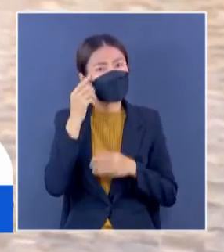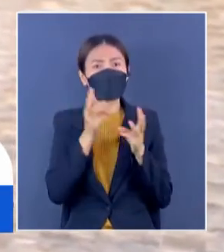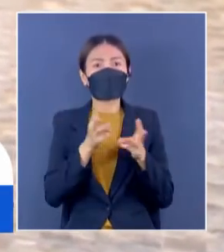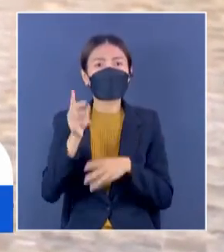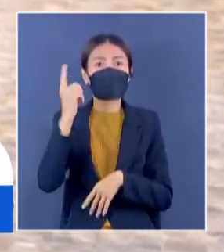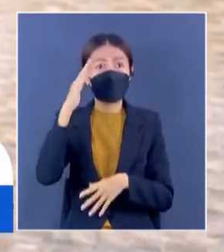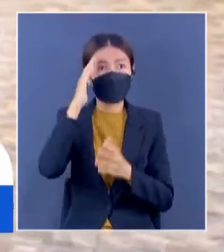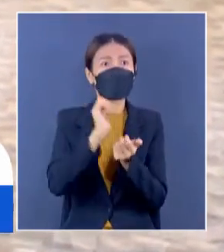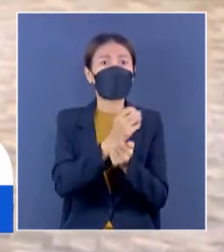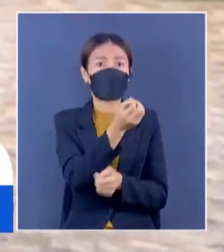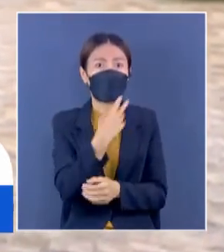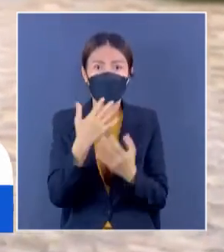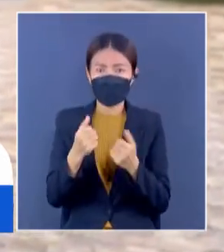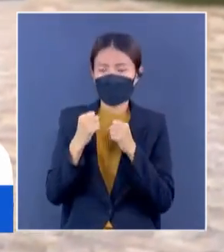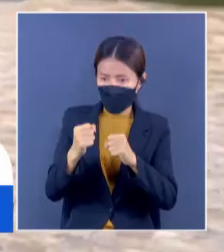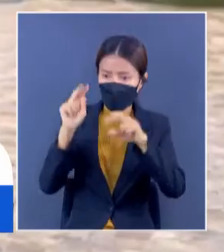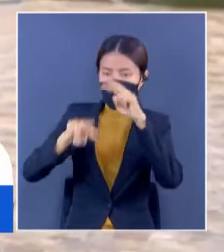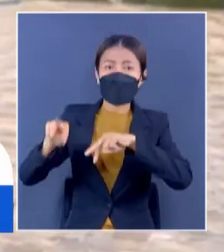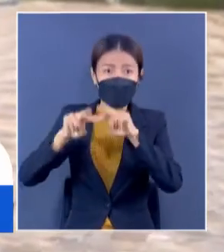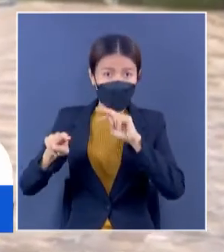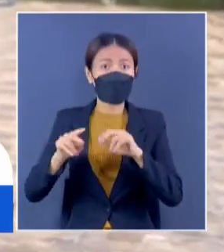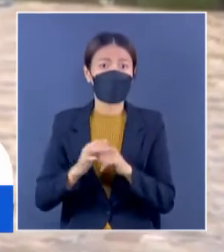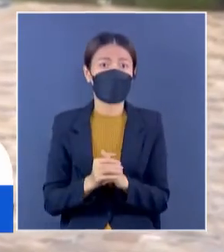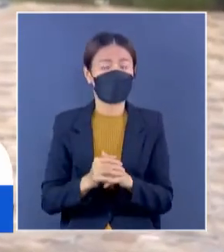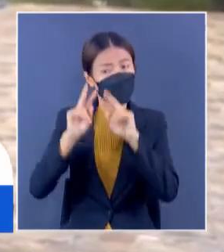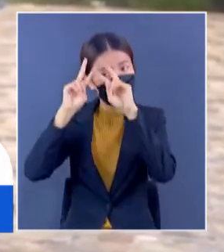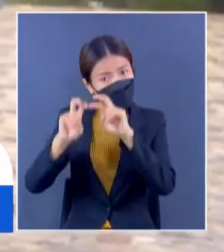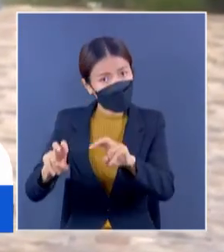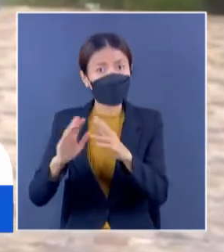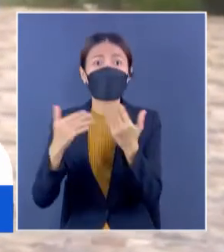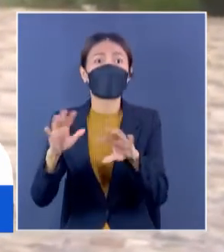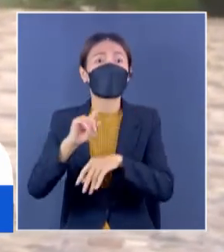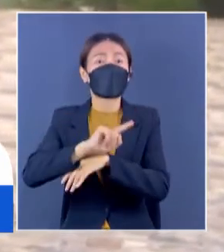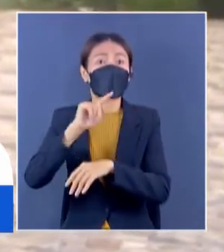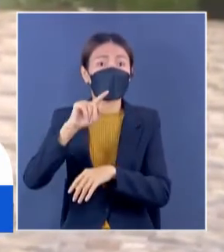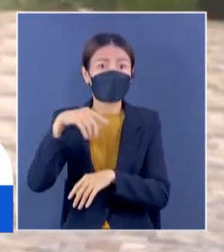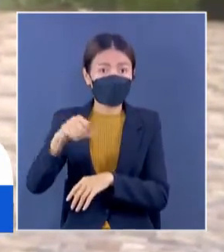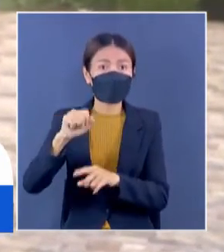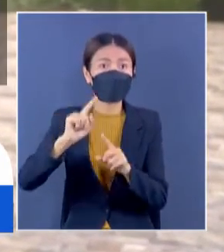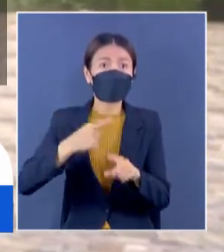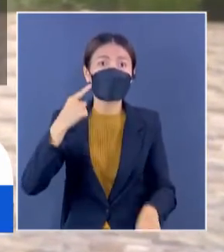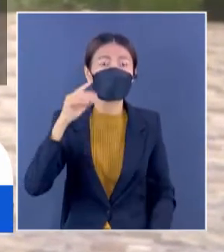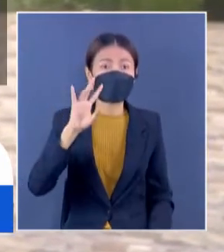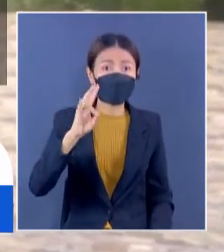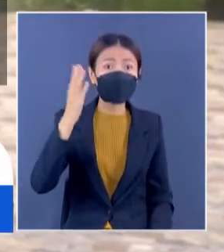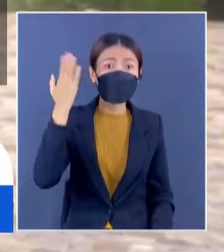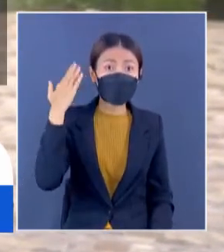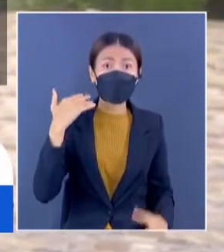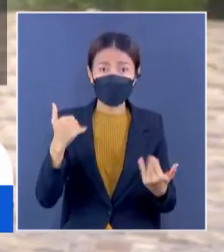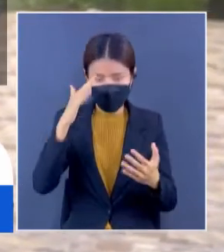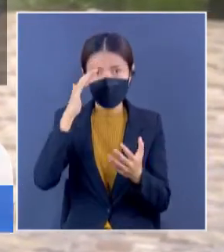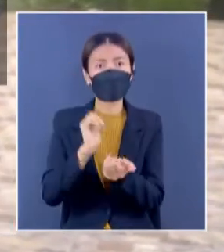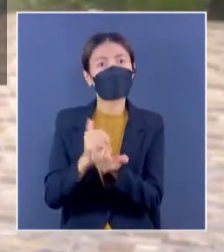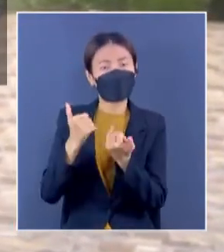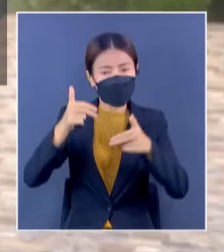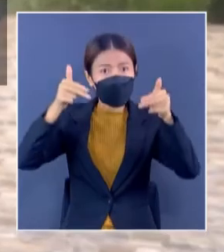ำลังติดตามให้อยู่นะคะส่วนคดีวันที่ครั้งที่สองเมื่อวันที่10กรกฎาคมเนี่ยค่ะวันนี้ตำรวจก็กำลัง